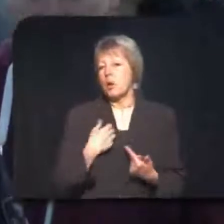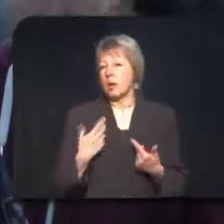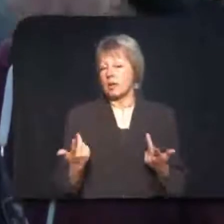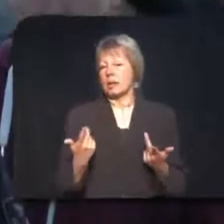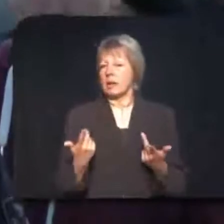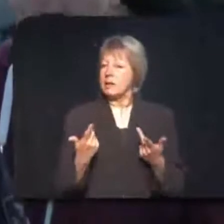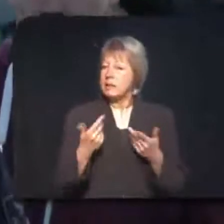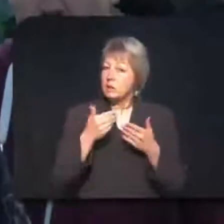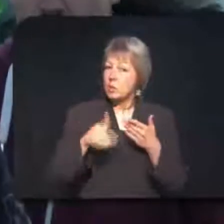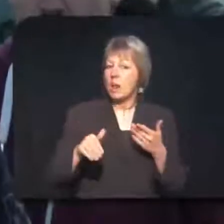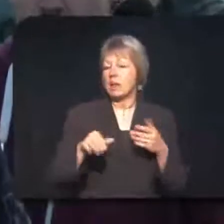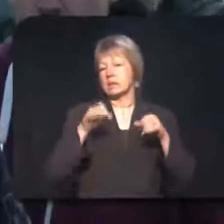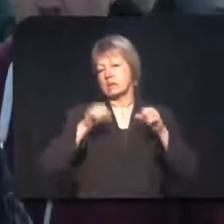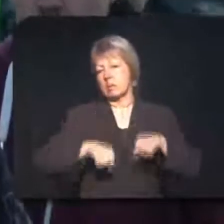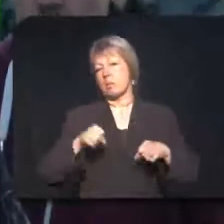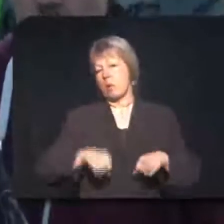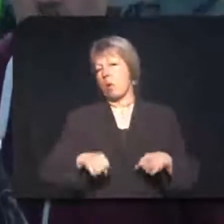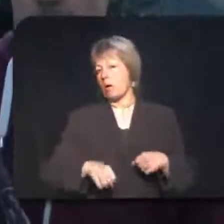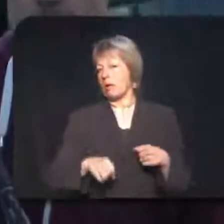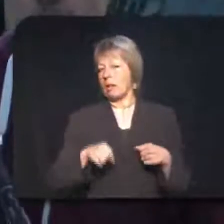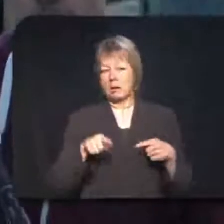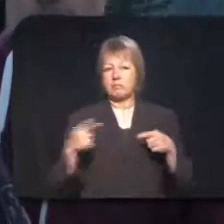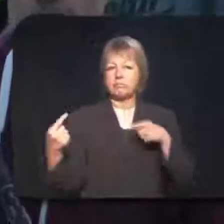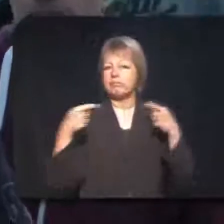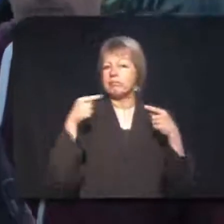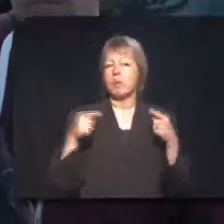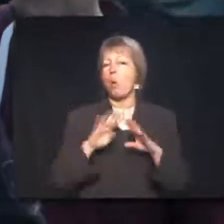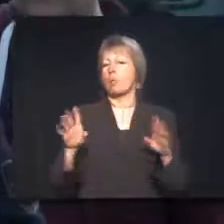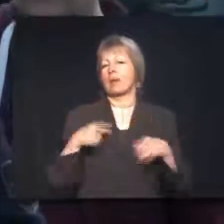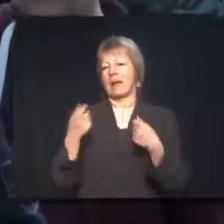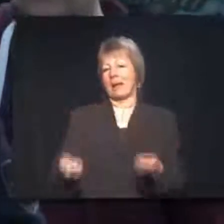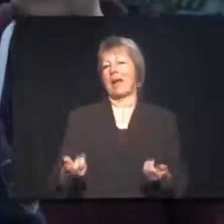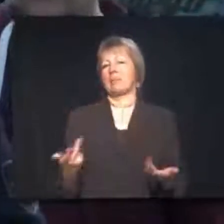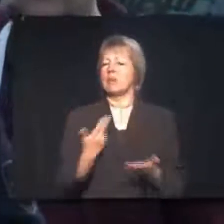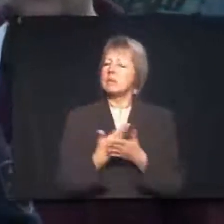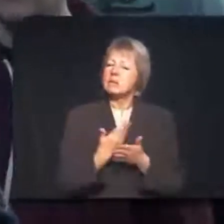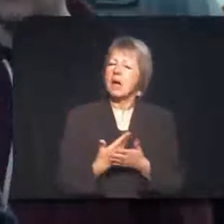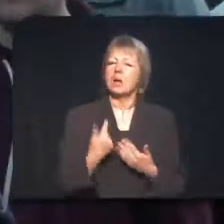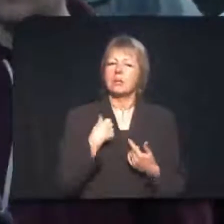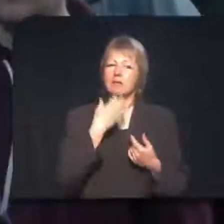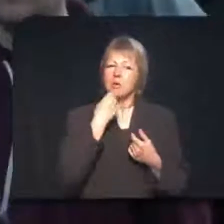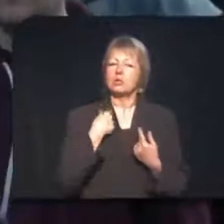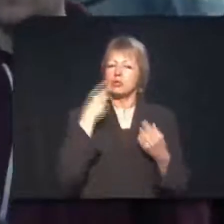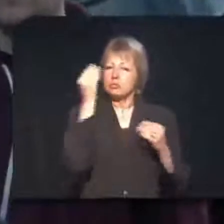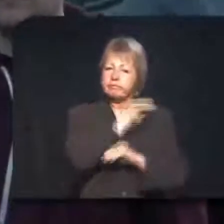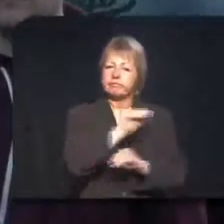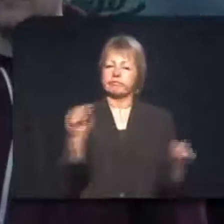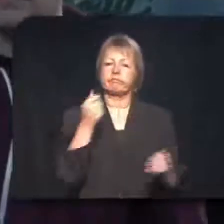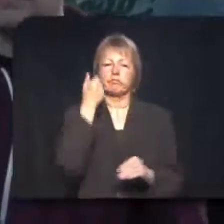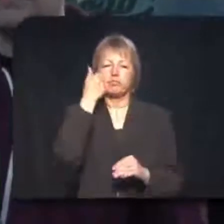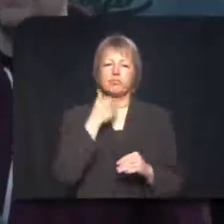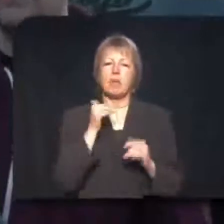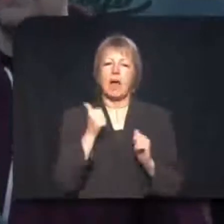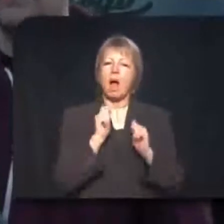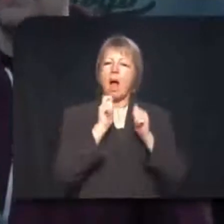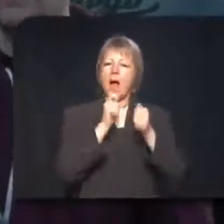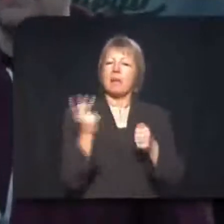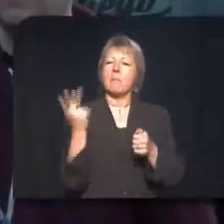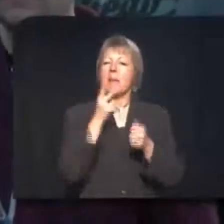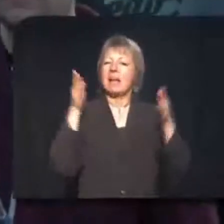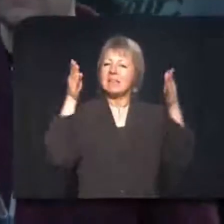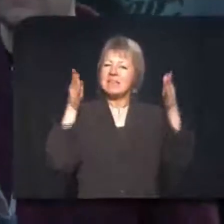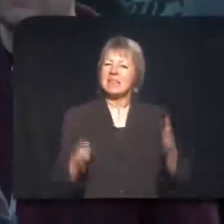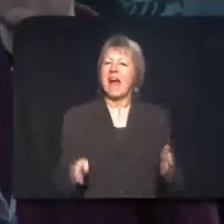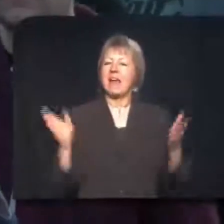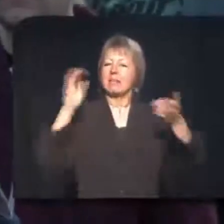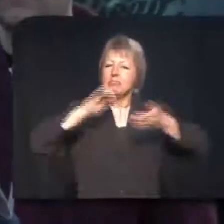Konsens hier aus dieser sehr kontroversen Debatte gehen und deswegen möchte ich werben für einen Antrag der versucht beide Seiten zu versöhnen und eine